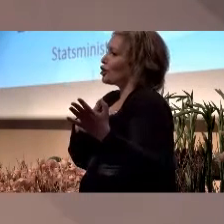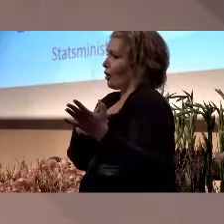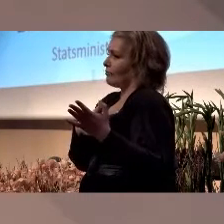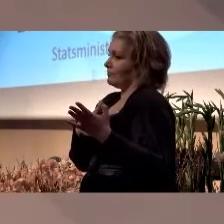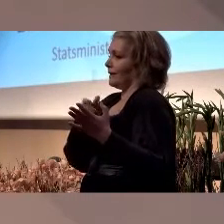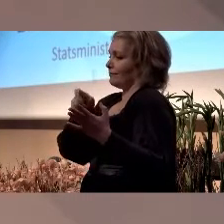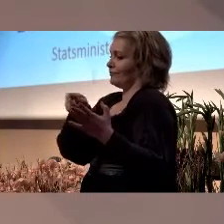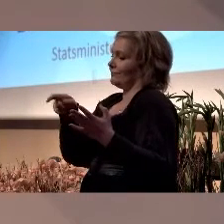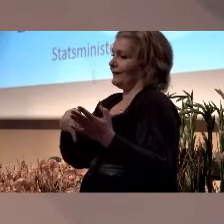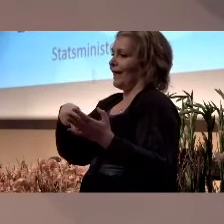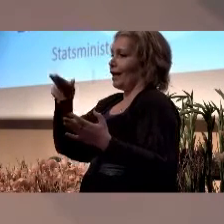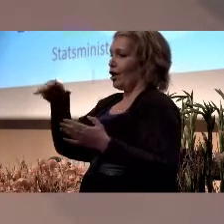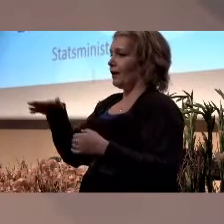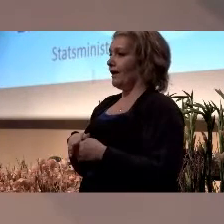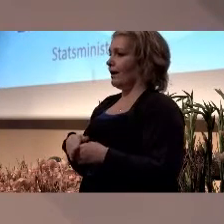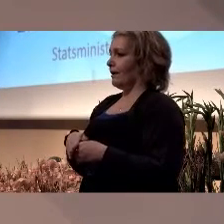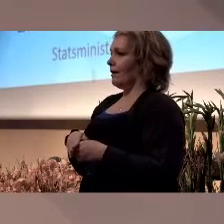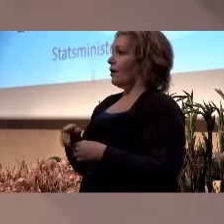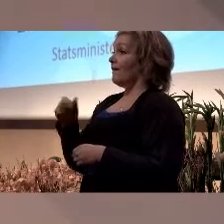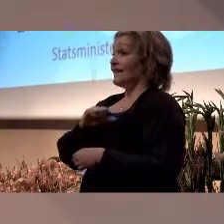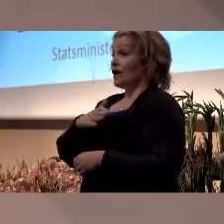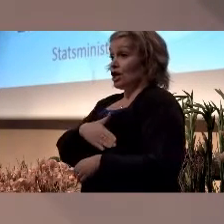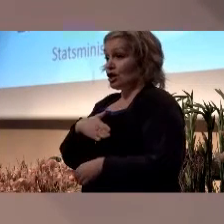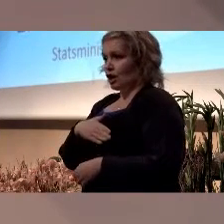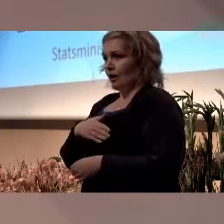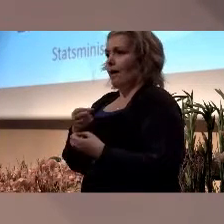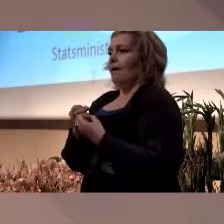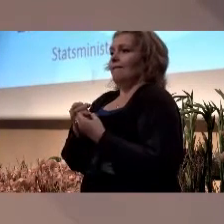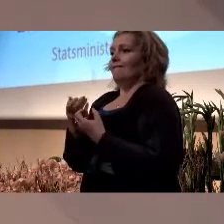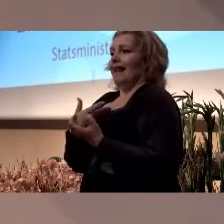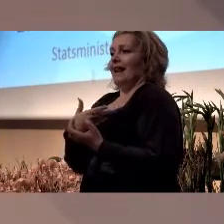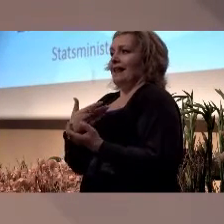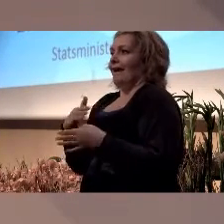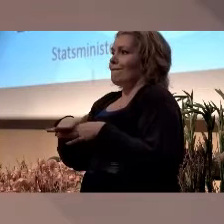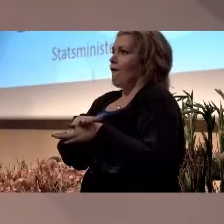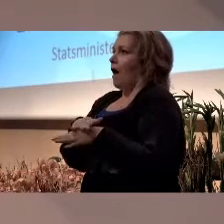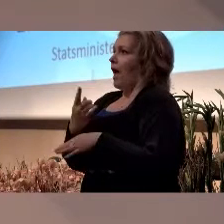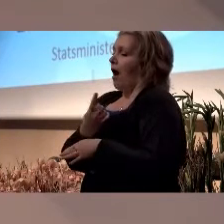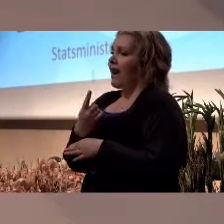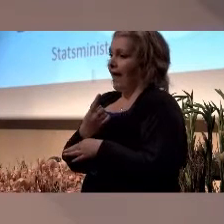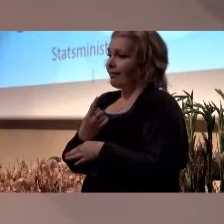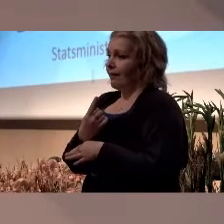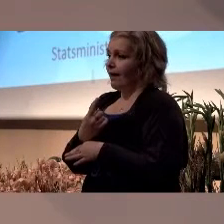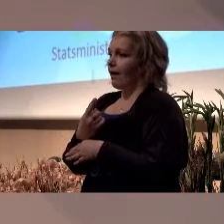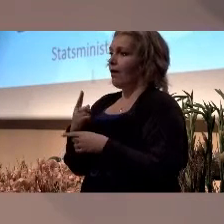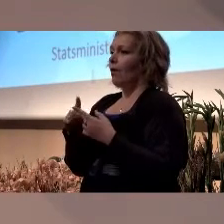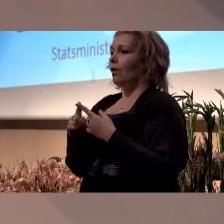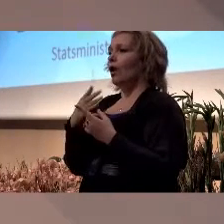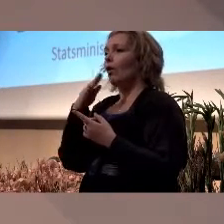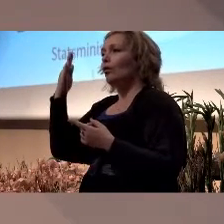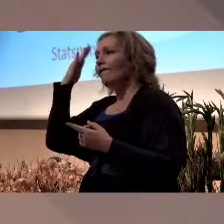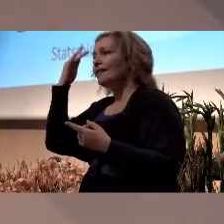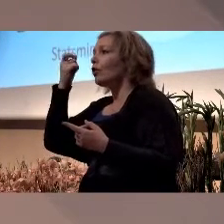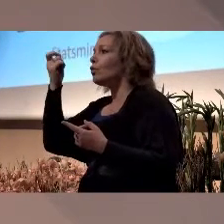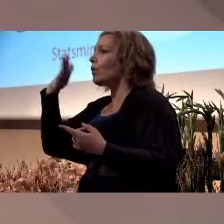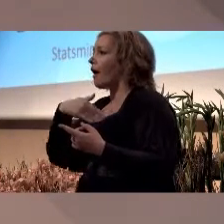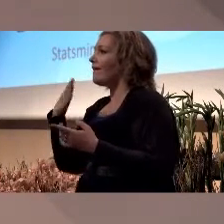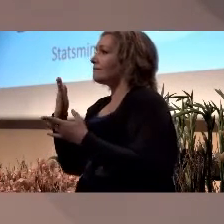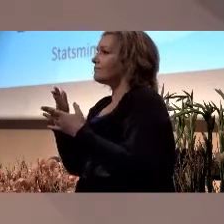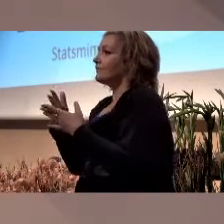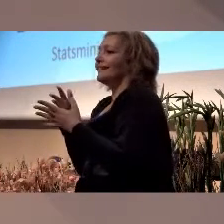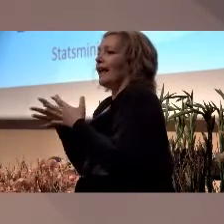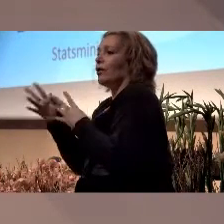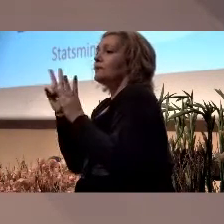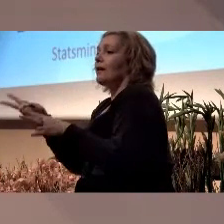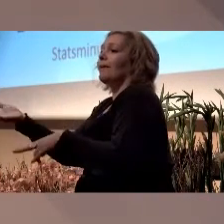sykdomsforløp i Norge. For når man syk, så kan man veldig fort føle seg alene, og da det godt å vite at noen har vært gjennom den